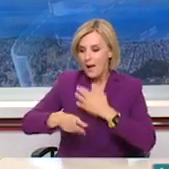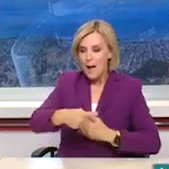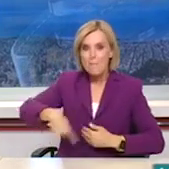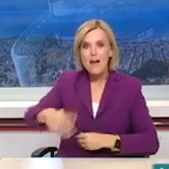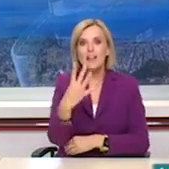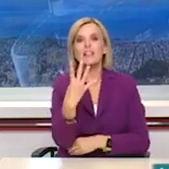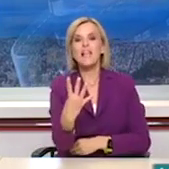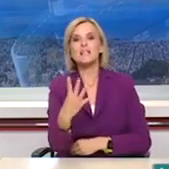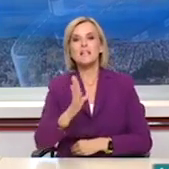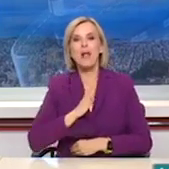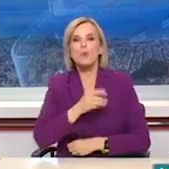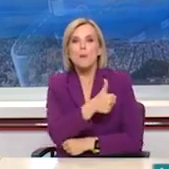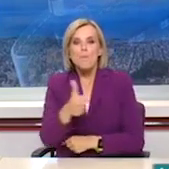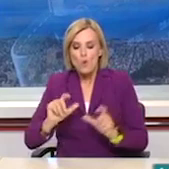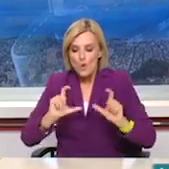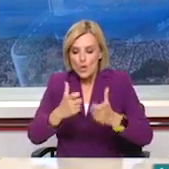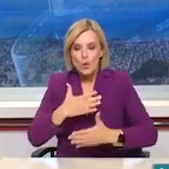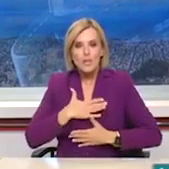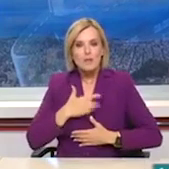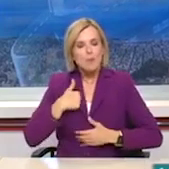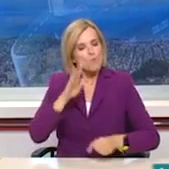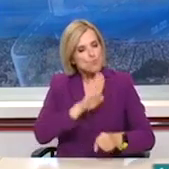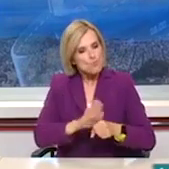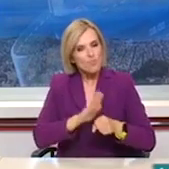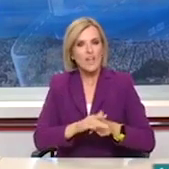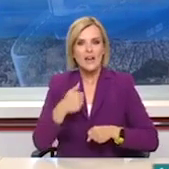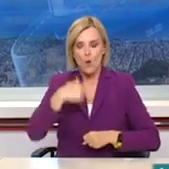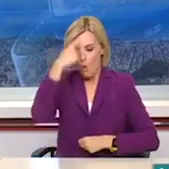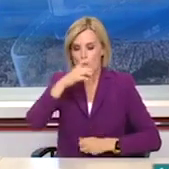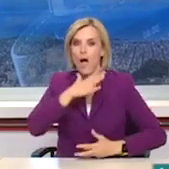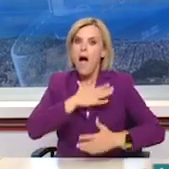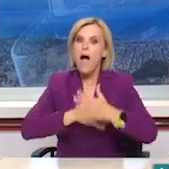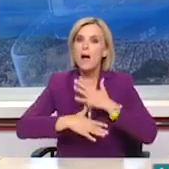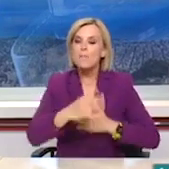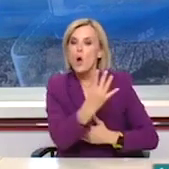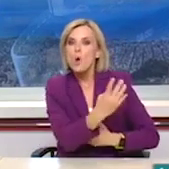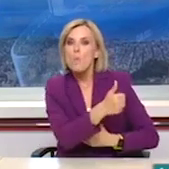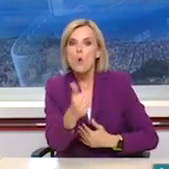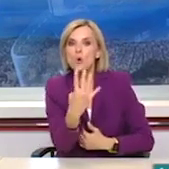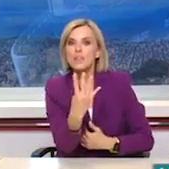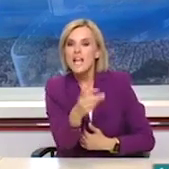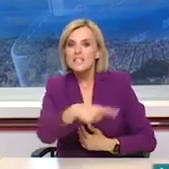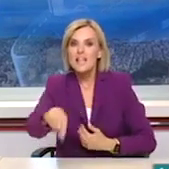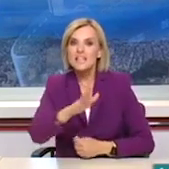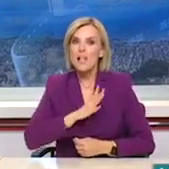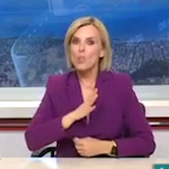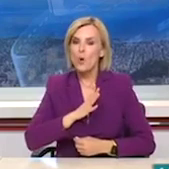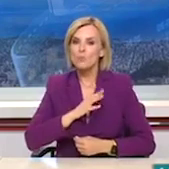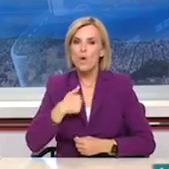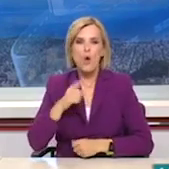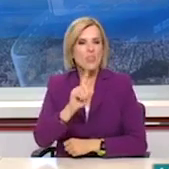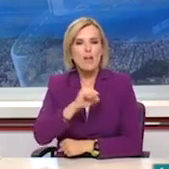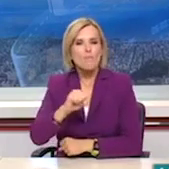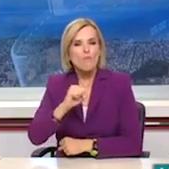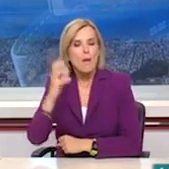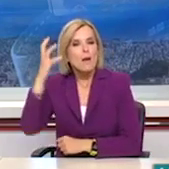Πολύ. Μου φτάνει που αγαπάω 4 ανθρώπους. Πολύ. Που δεν φοβάμαι να θυμάμαι.